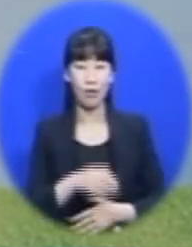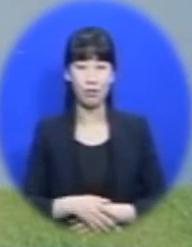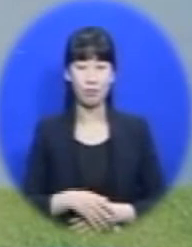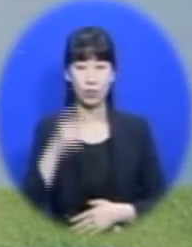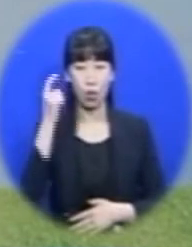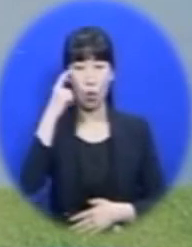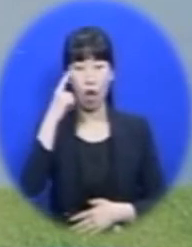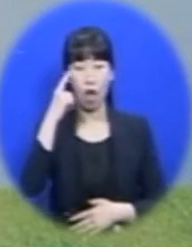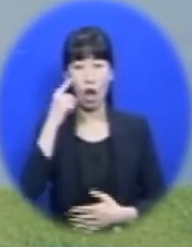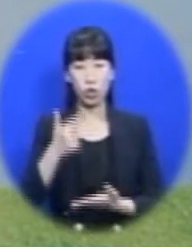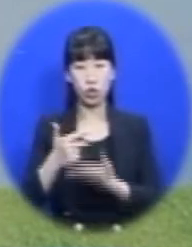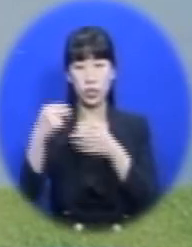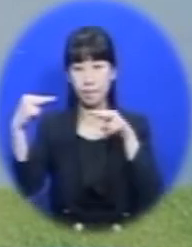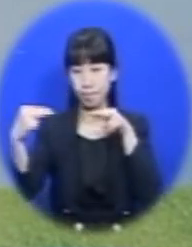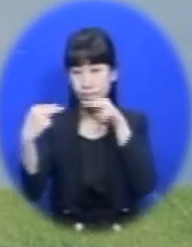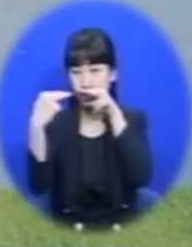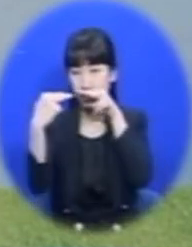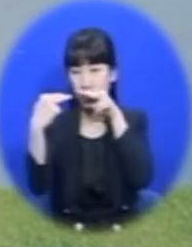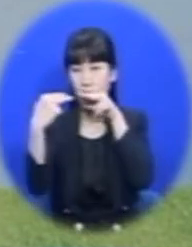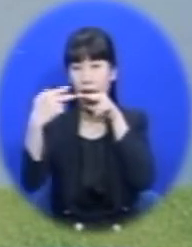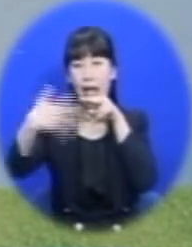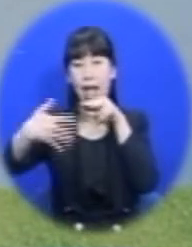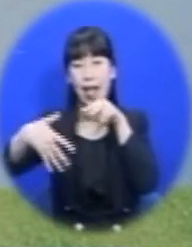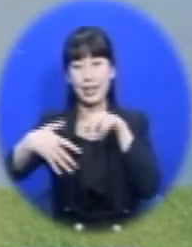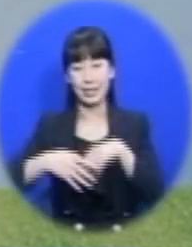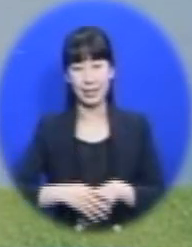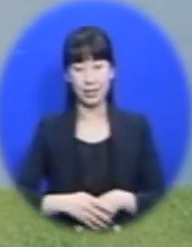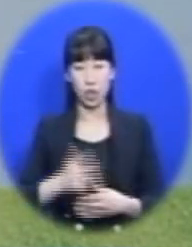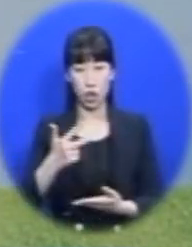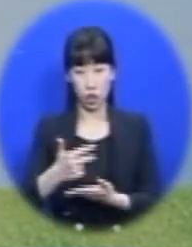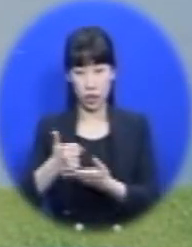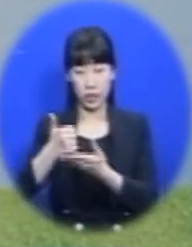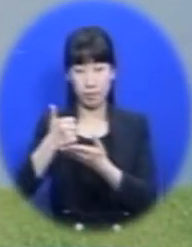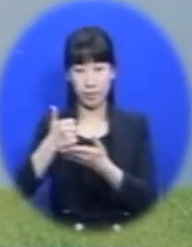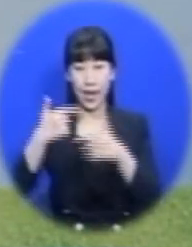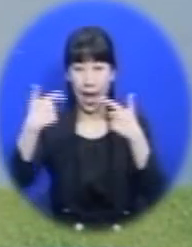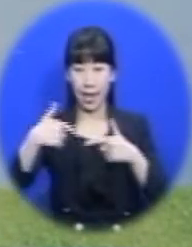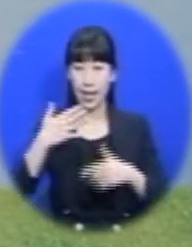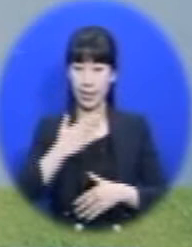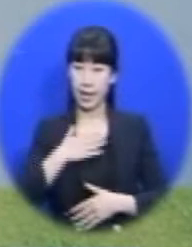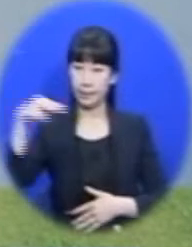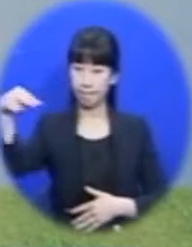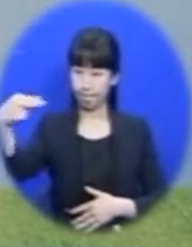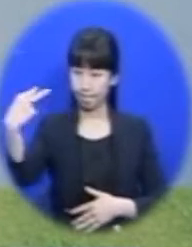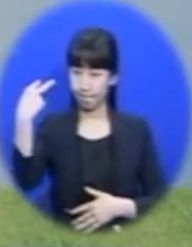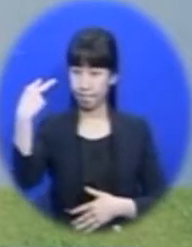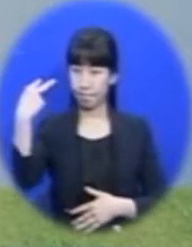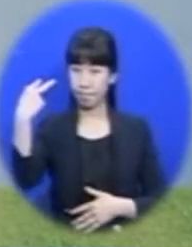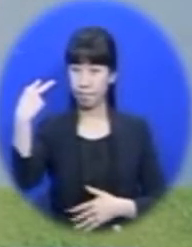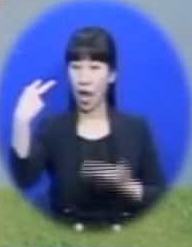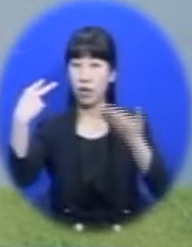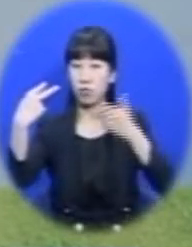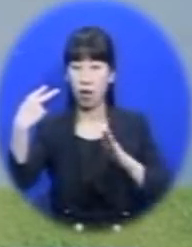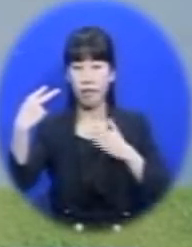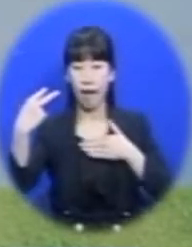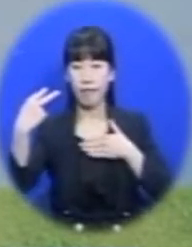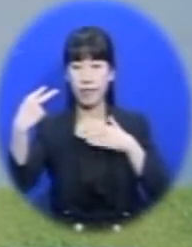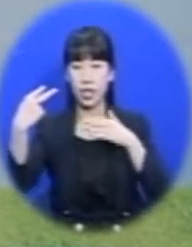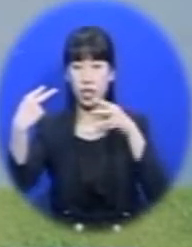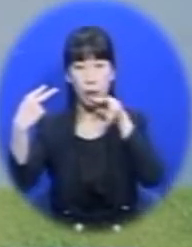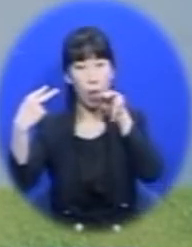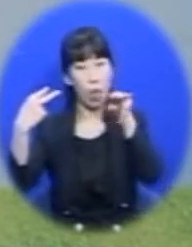안 맞추지는 거예요. 예수님과 내가. 주님은 나를 주목해보고 계신데 나는 세상을 바라보고